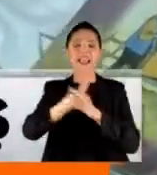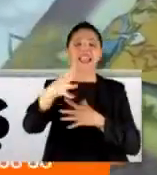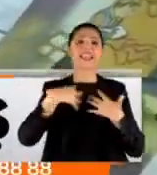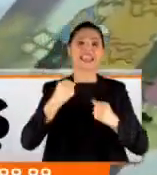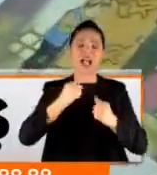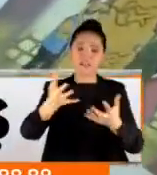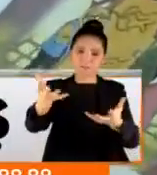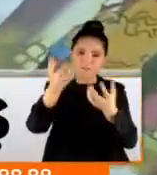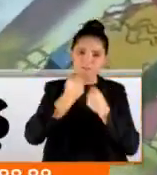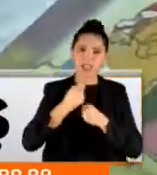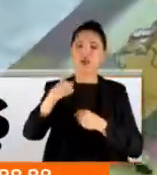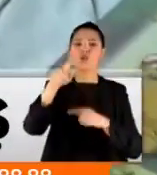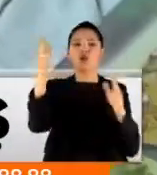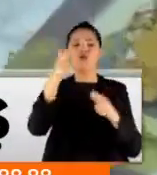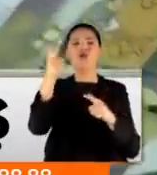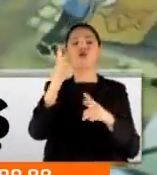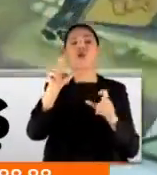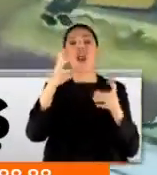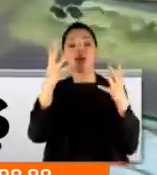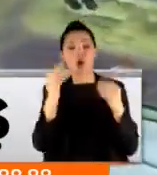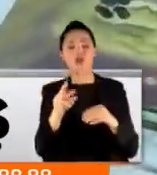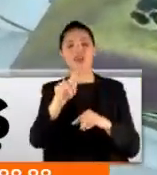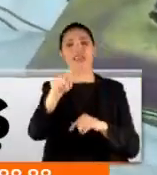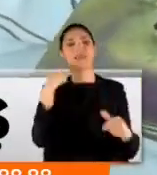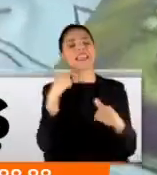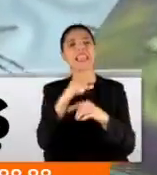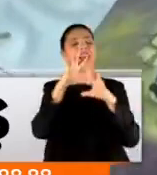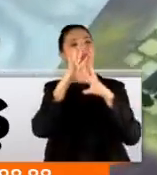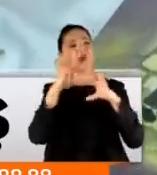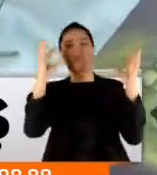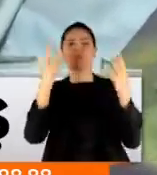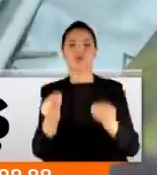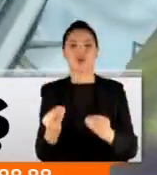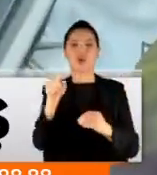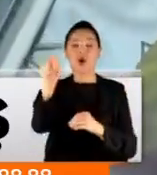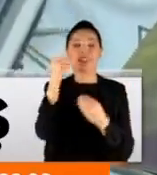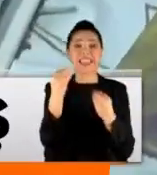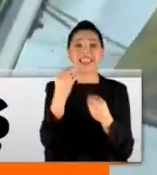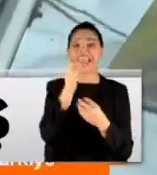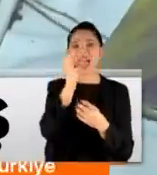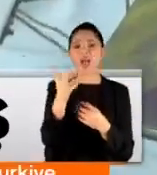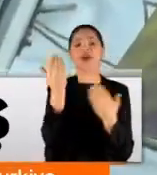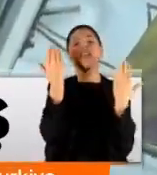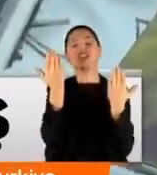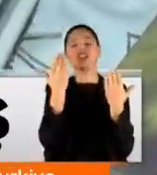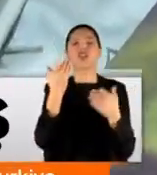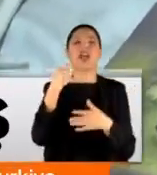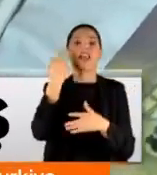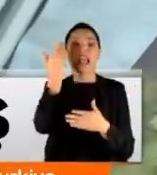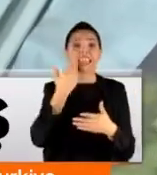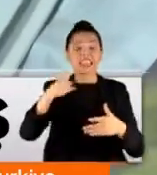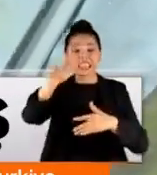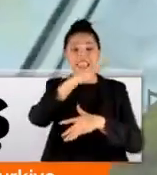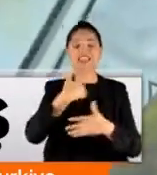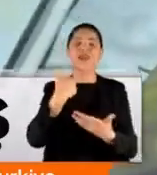çıkarlar ve yine bu fotoğraflarda olduğu gibi inşallah gülümserler. Onların iyi olduğu haberlerini de inşallah izleyicilerimize